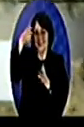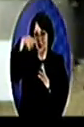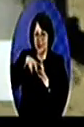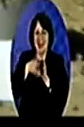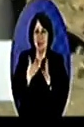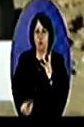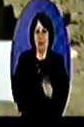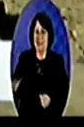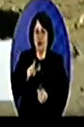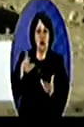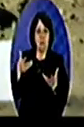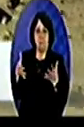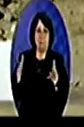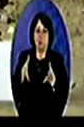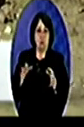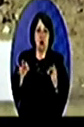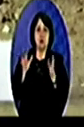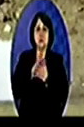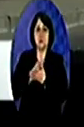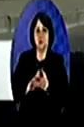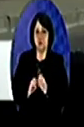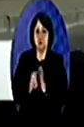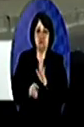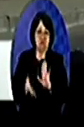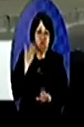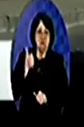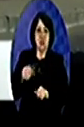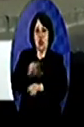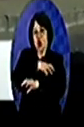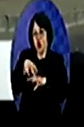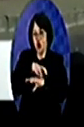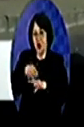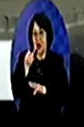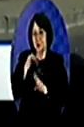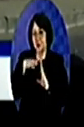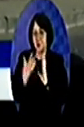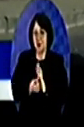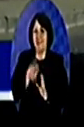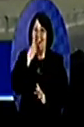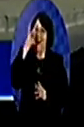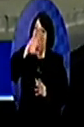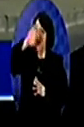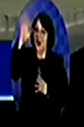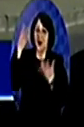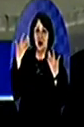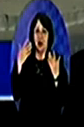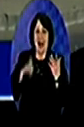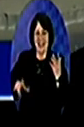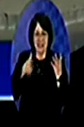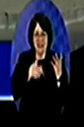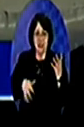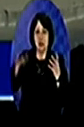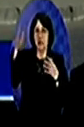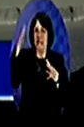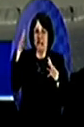тухай төслийнхэн мэдээлж байсан юм. Гэр хорооллын айл өрхийн агаар хөрсний бохирдлыг шийдэх бол шийдлийн хүрээнд энэ төслийг